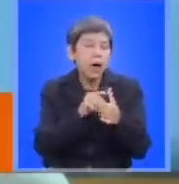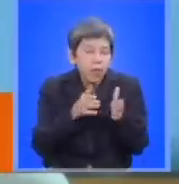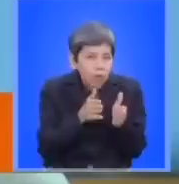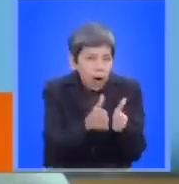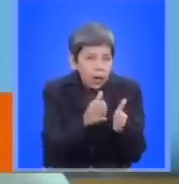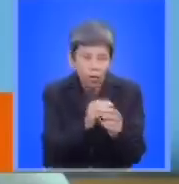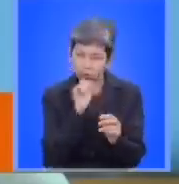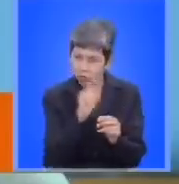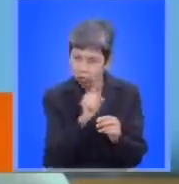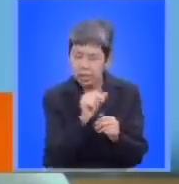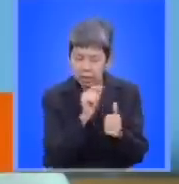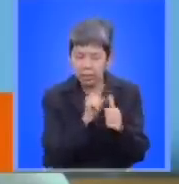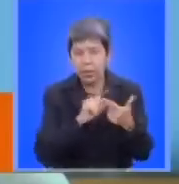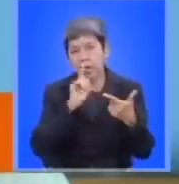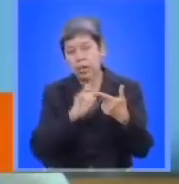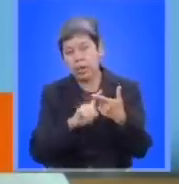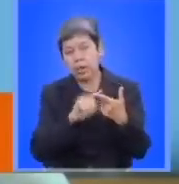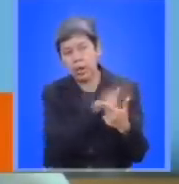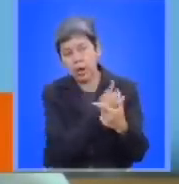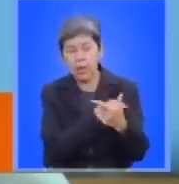ฉุกเฉินแพท